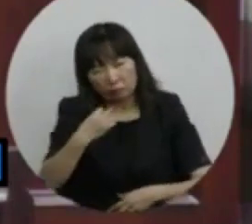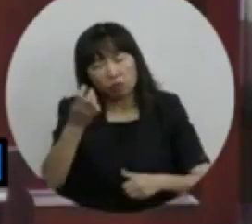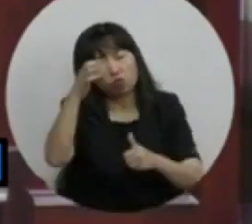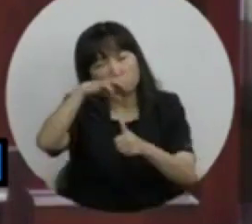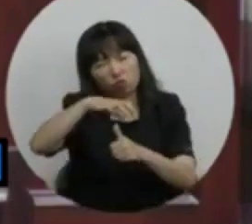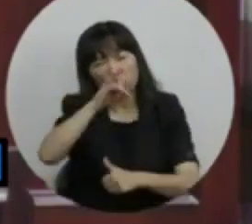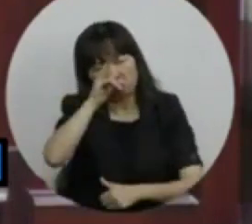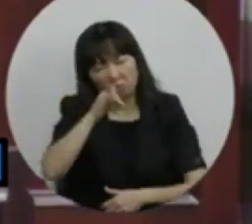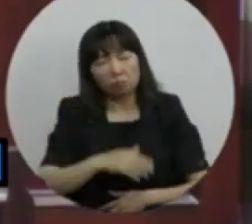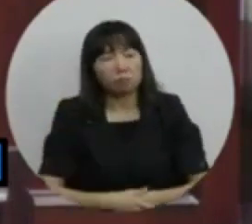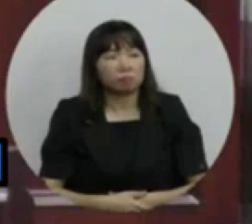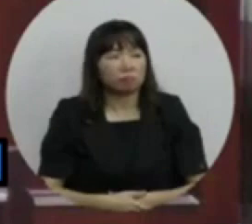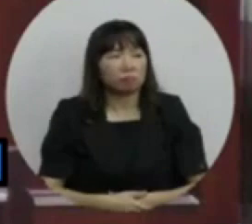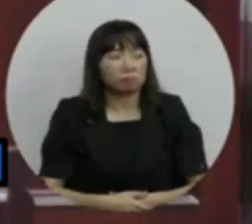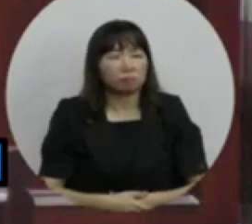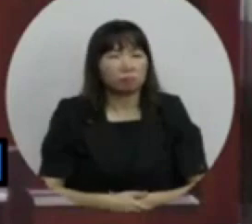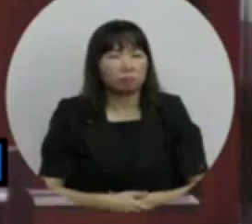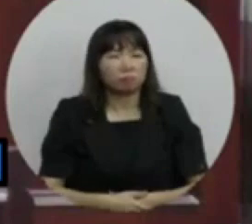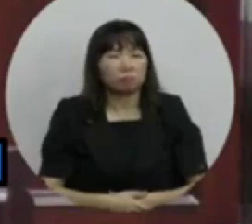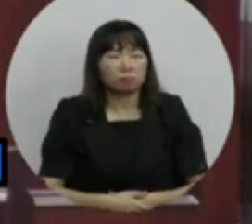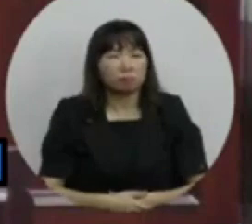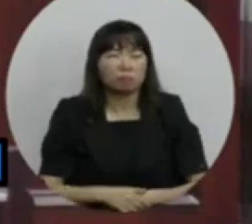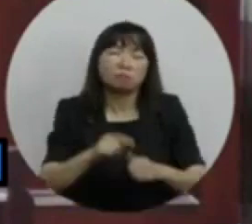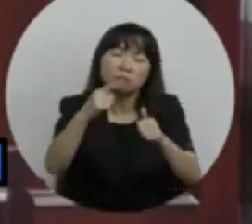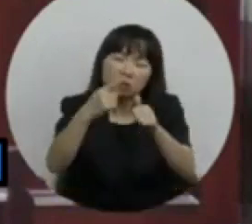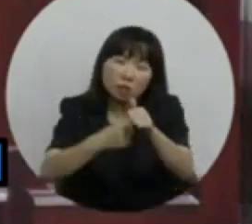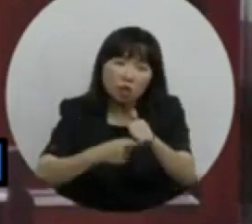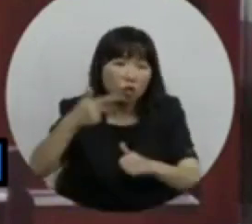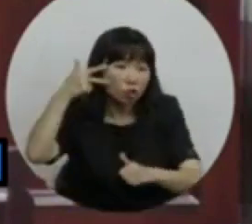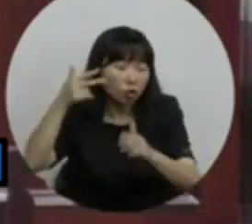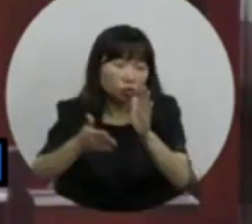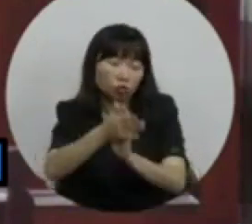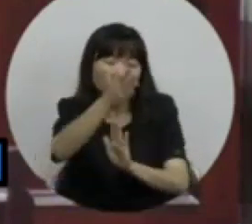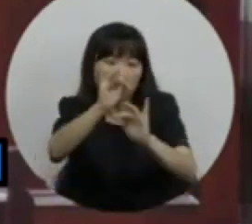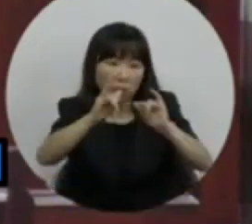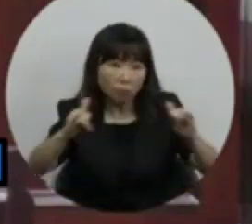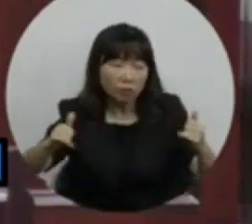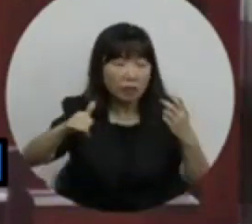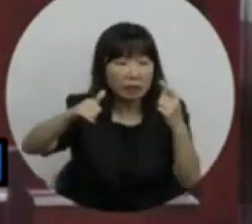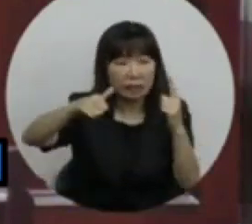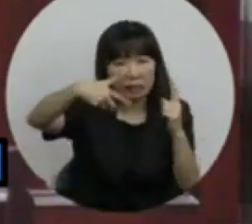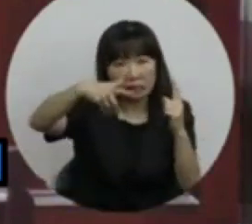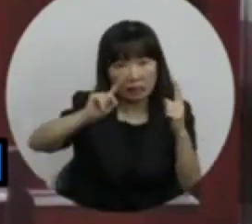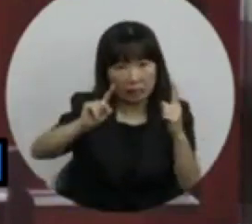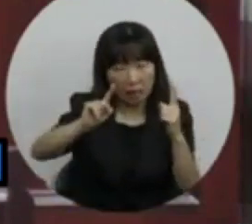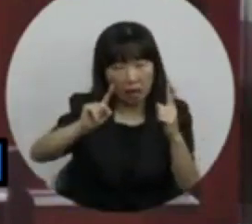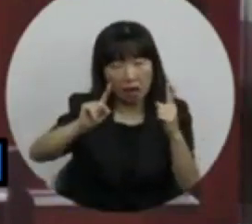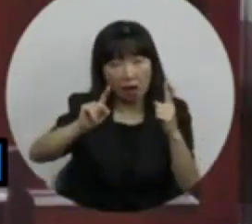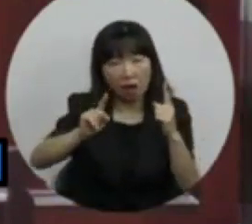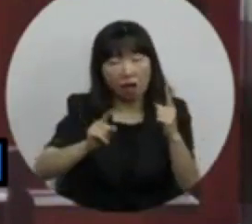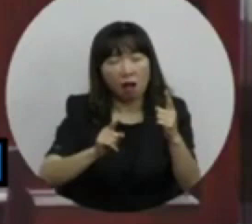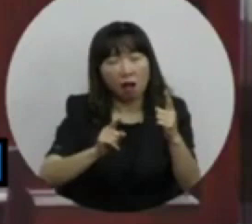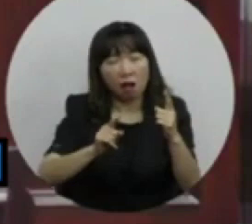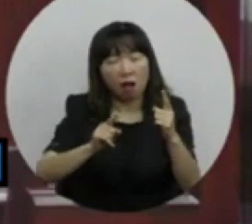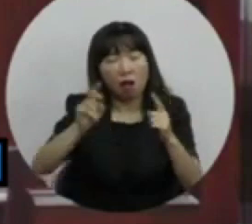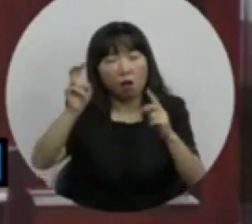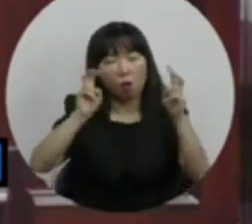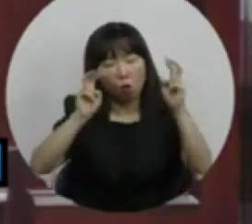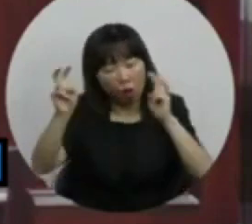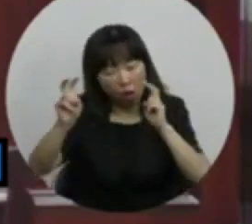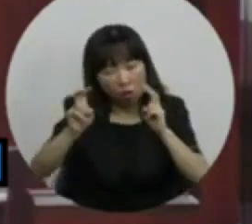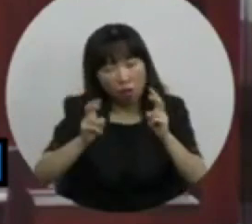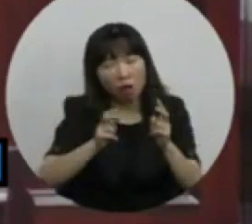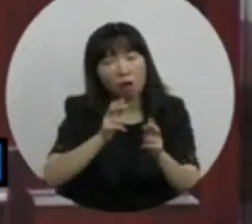받아왔습니다. 자연이 우리 지역 주민들은 1차 산업으로서만 생계를 유지할 수밖에 없는 상황에